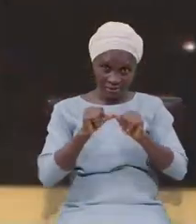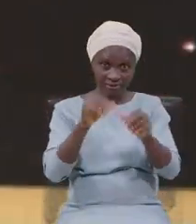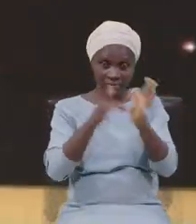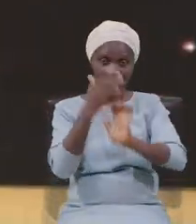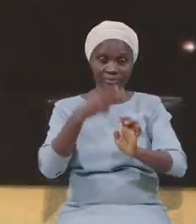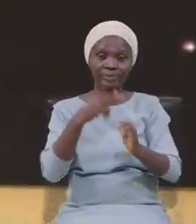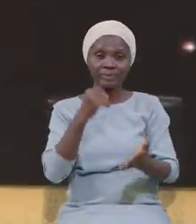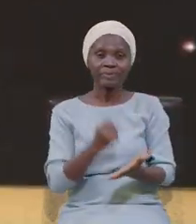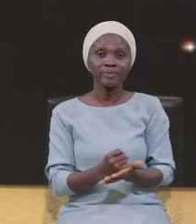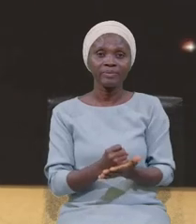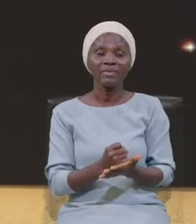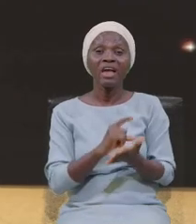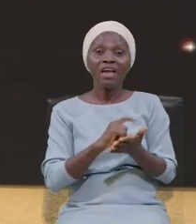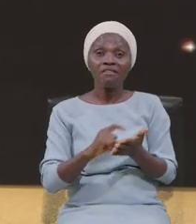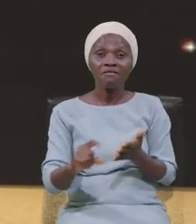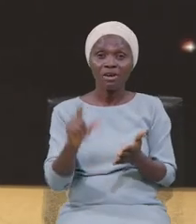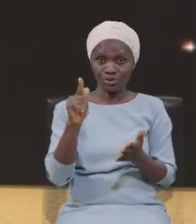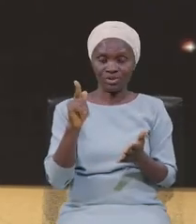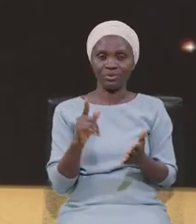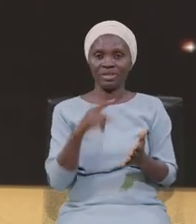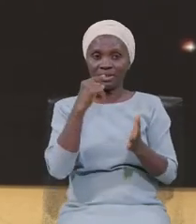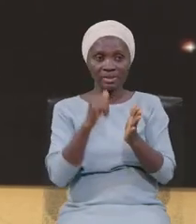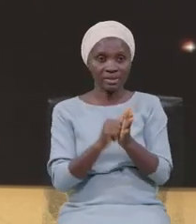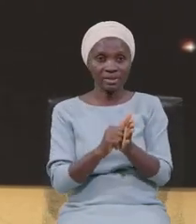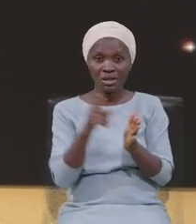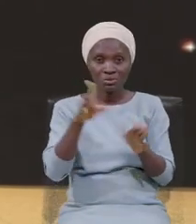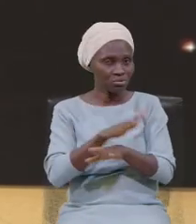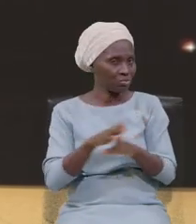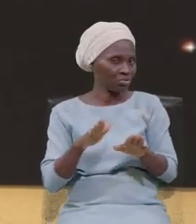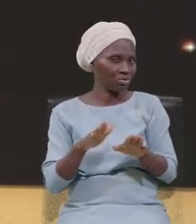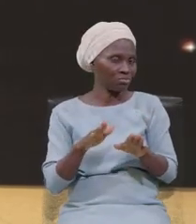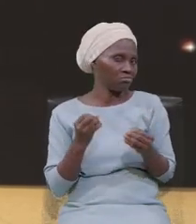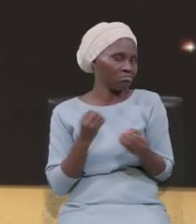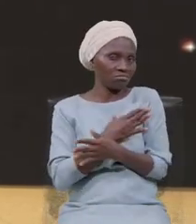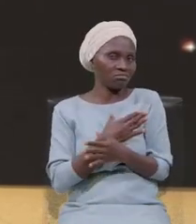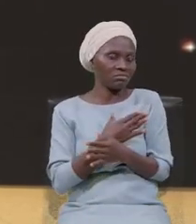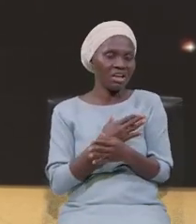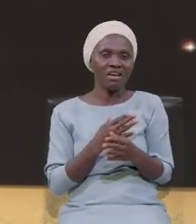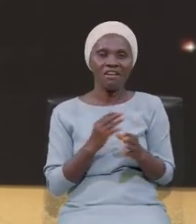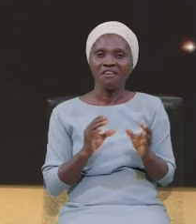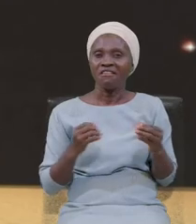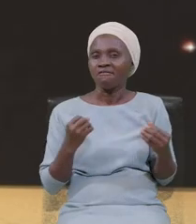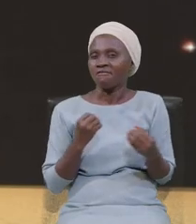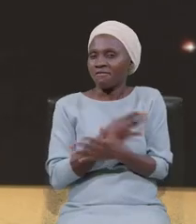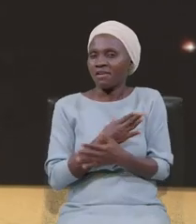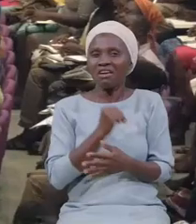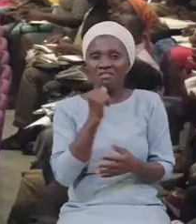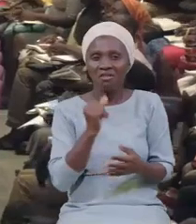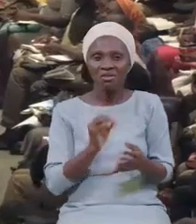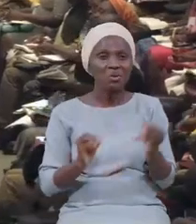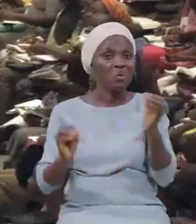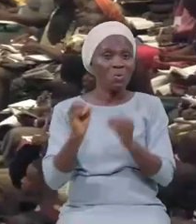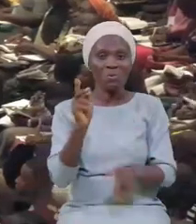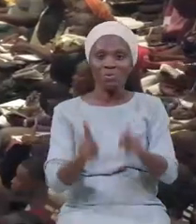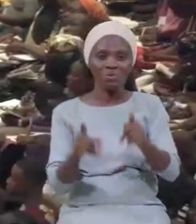Allons au verset 21. Terre, ne crains pas. Terre, ne crains